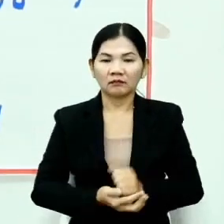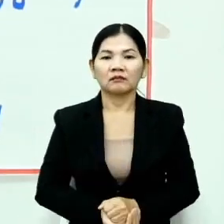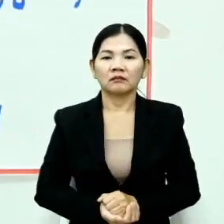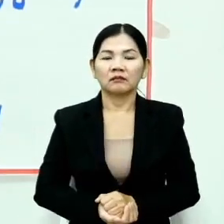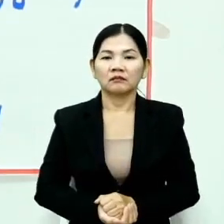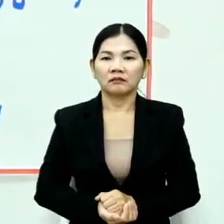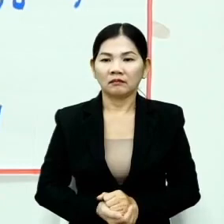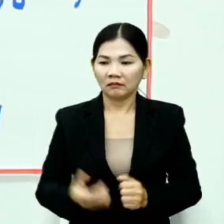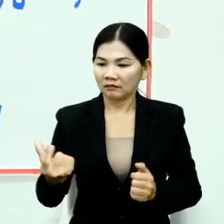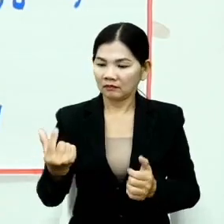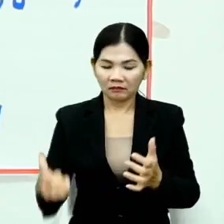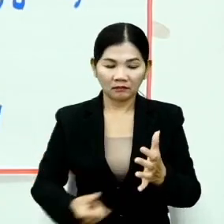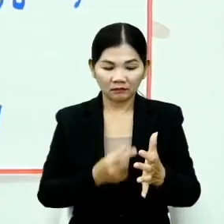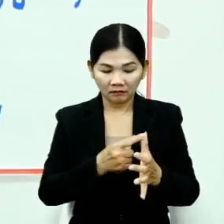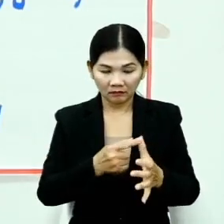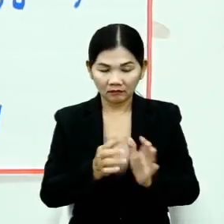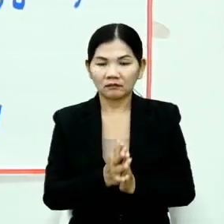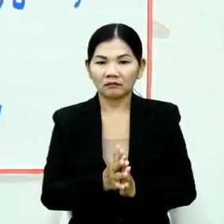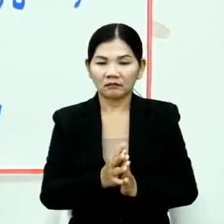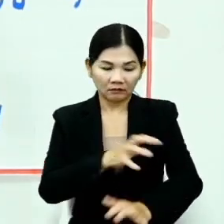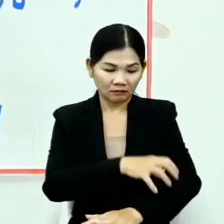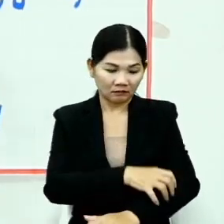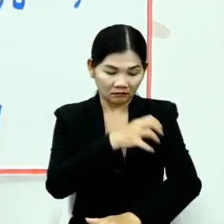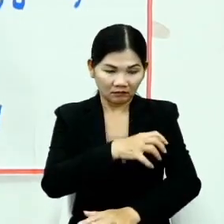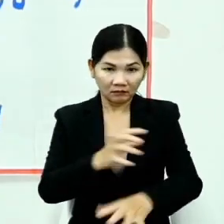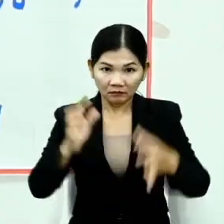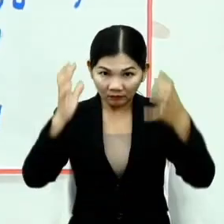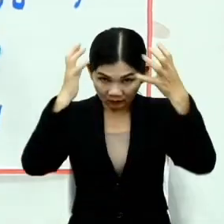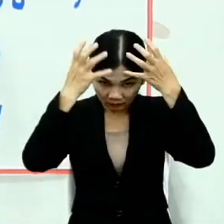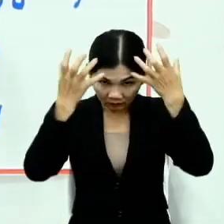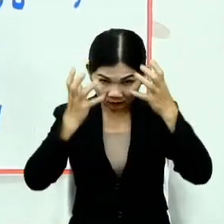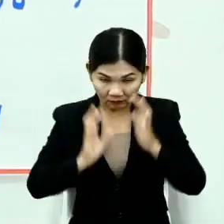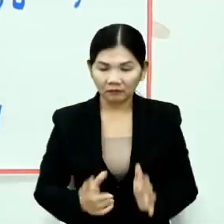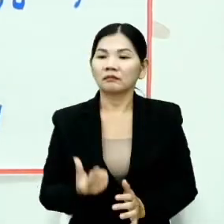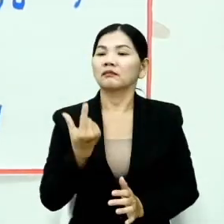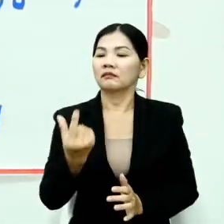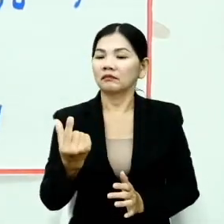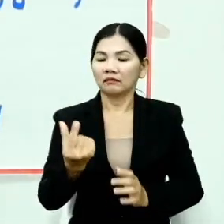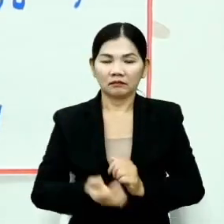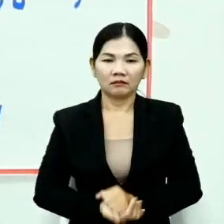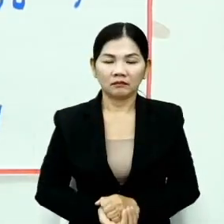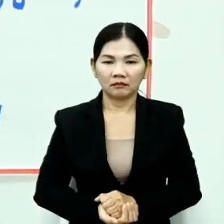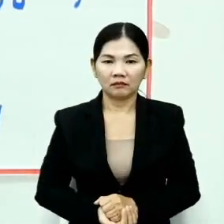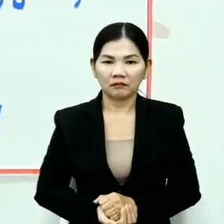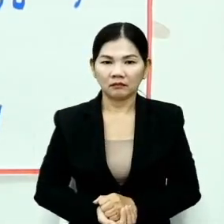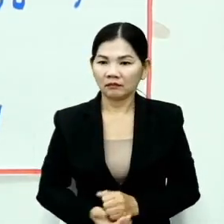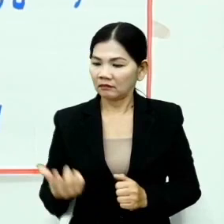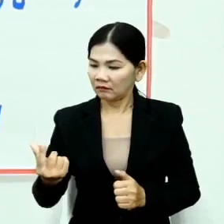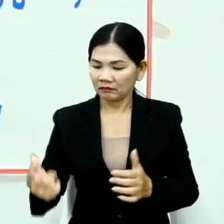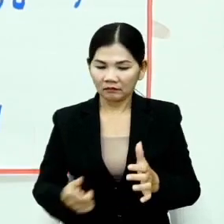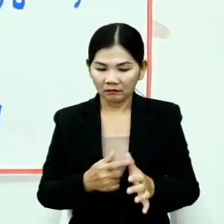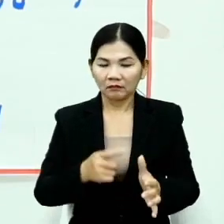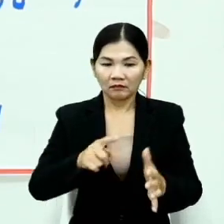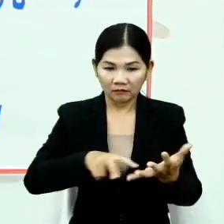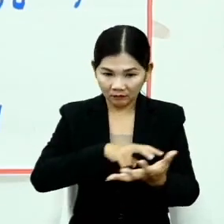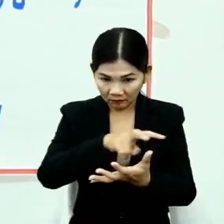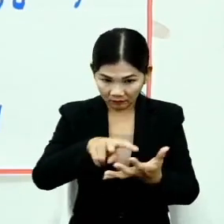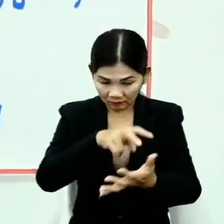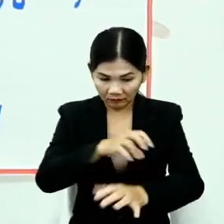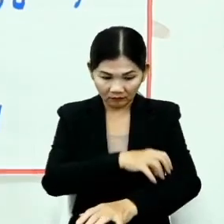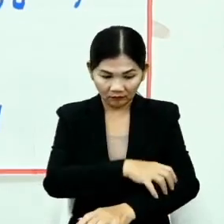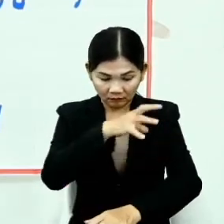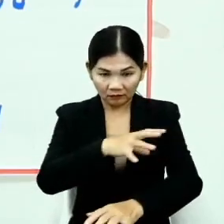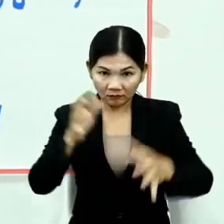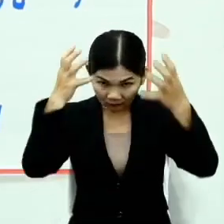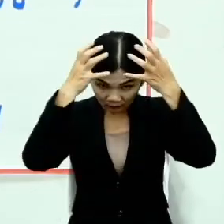ដើរថាដំបើតោដដើរថែដំ